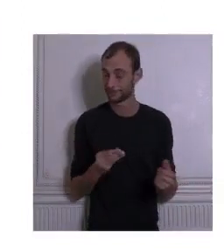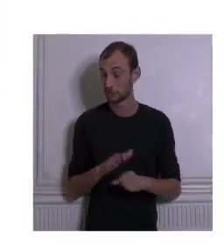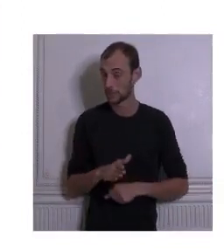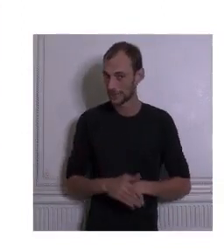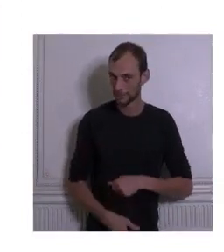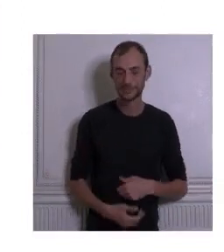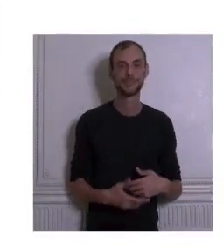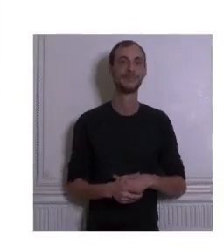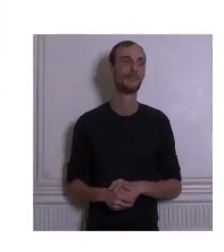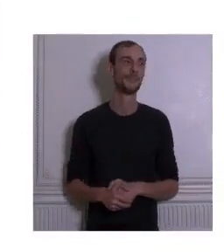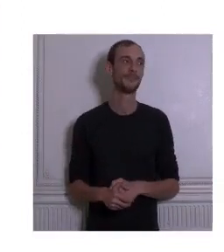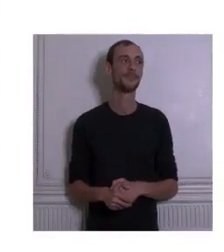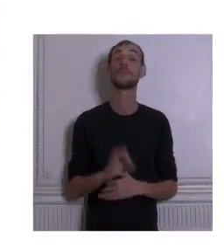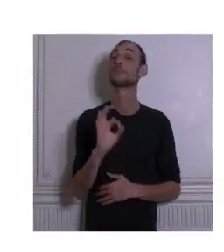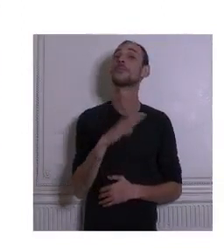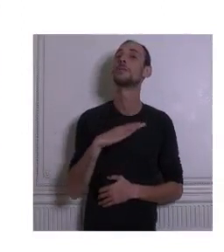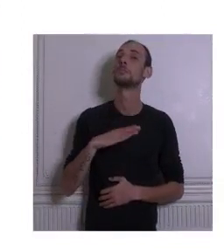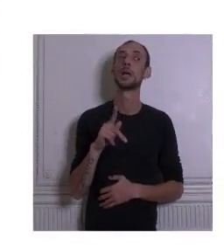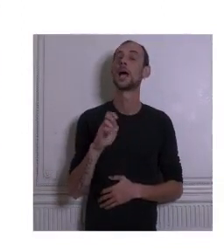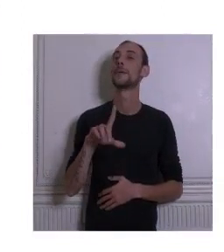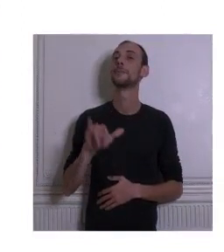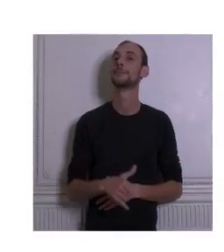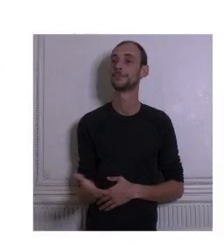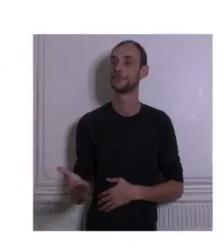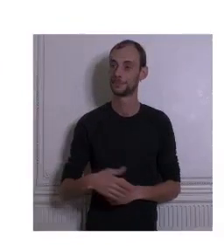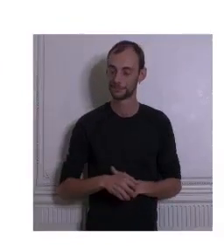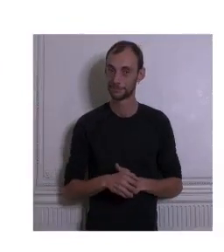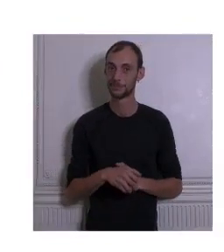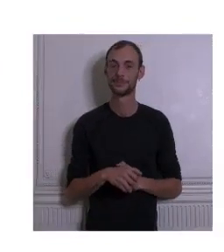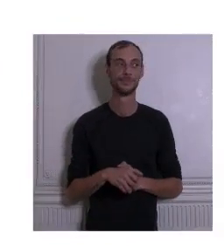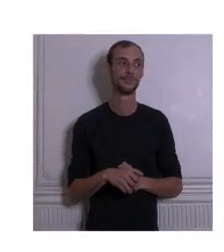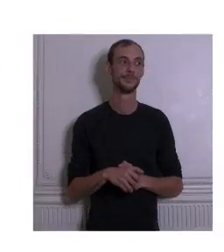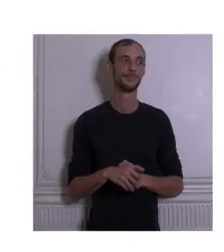faute, hein, ni la vôtre d'ailleurs, ben, on ne peut pas. Voilà.